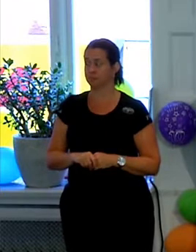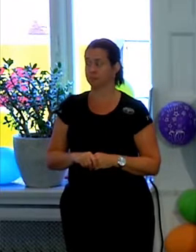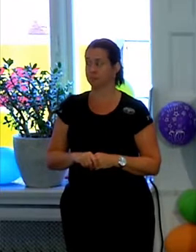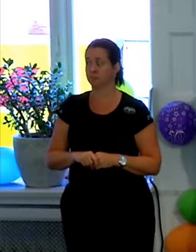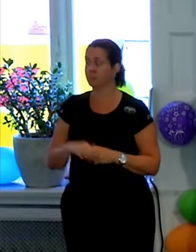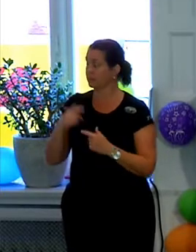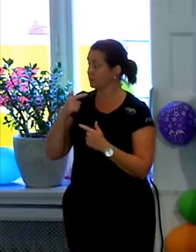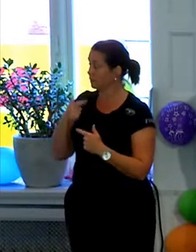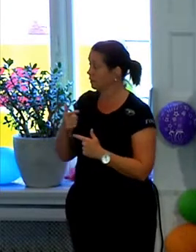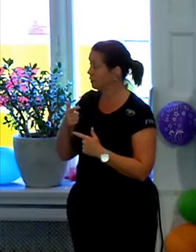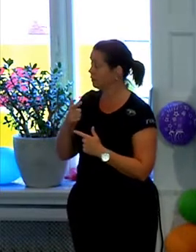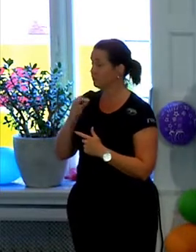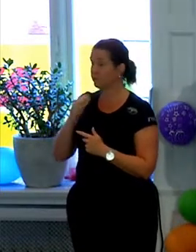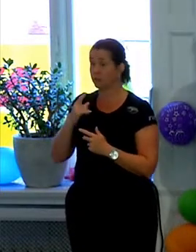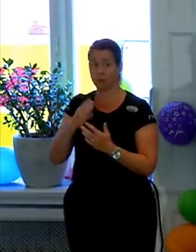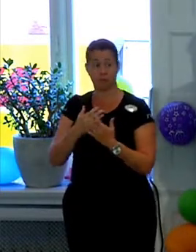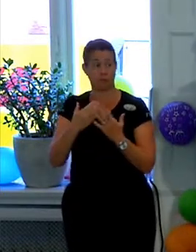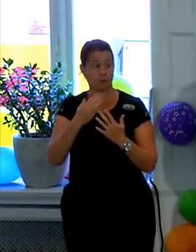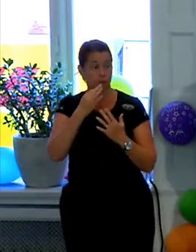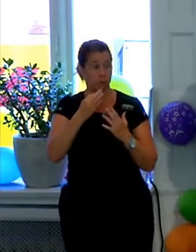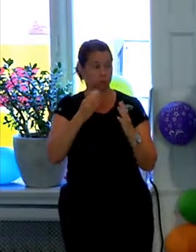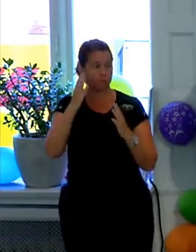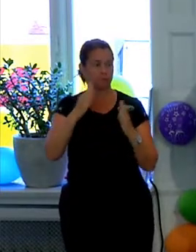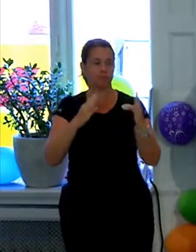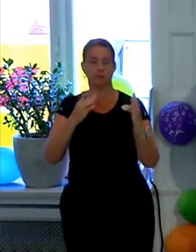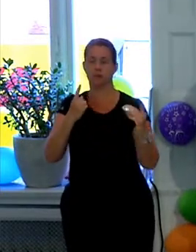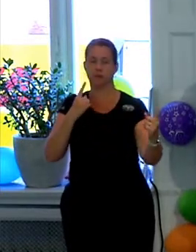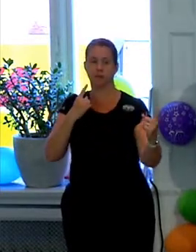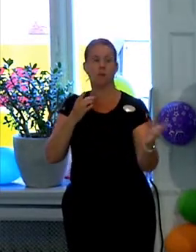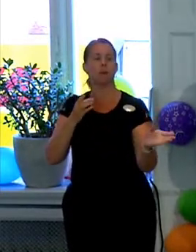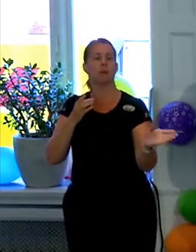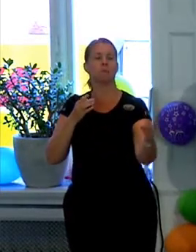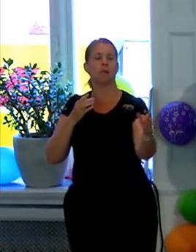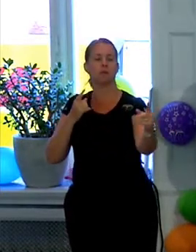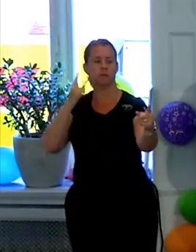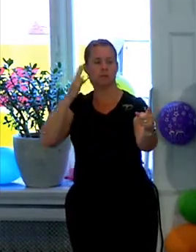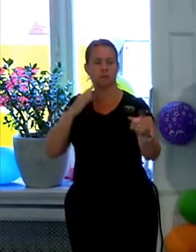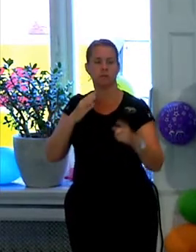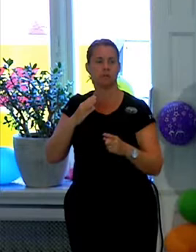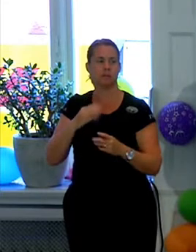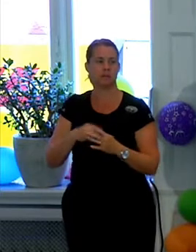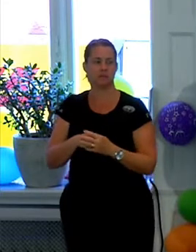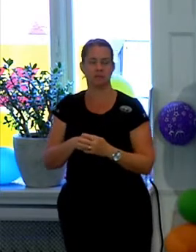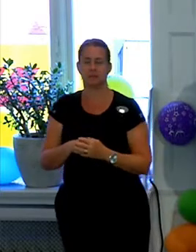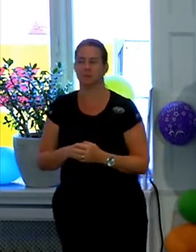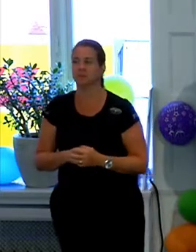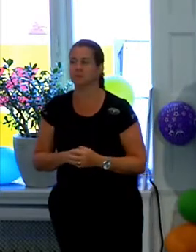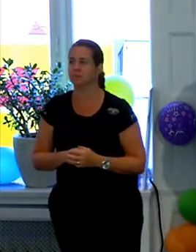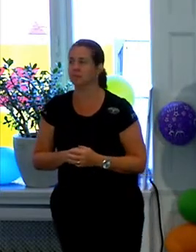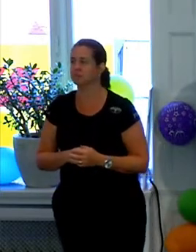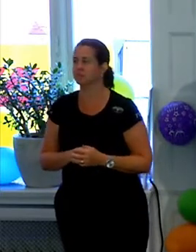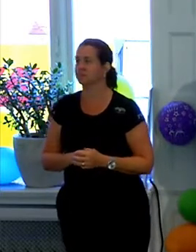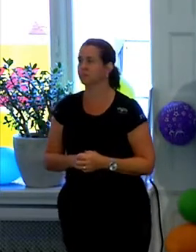Tack så mycket Fredrik. Har vi fler frågor från publiken här längst bak? Har vi en och sen har vi en här. Härligt. Aida, vill du gå upp till den längst bak?